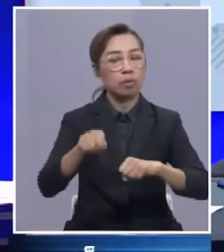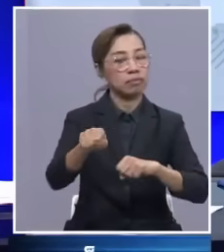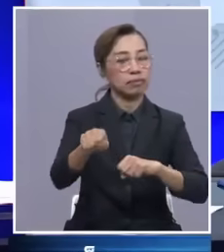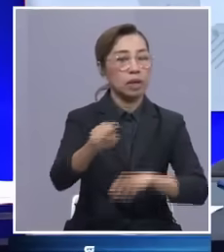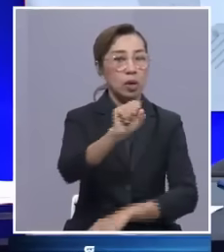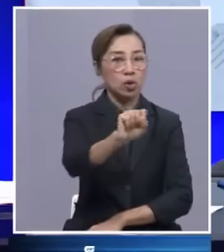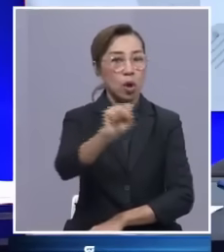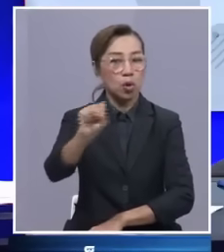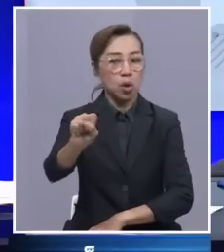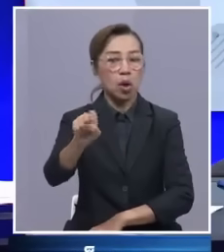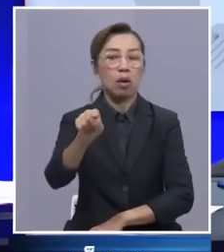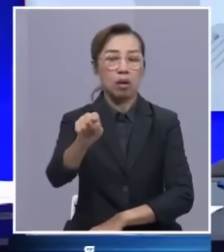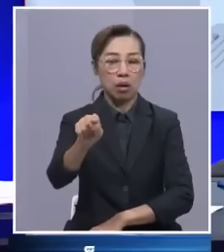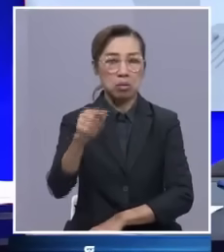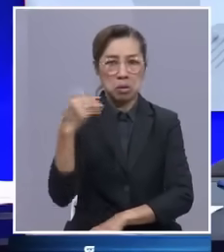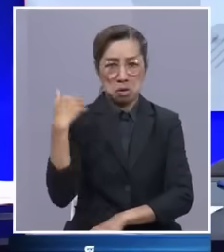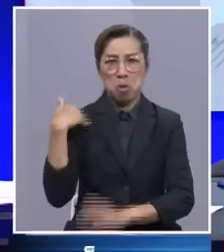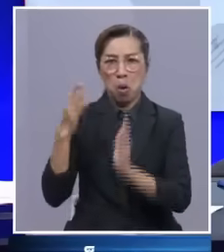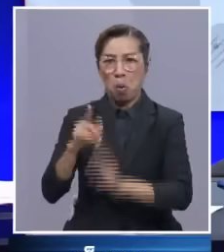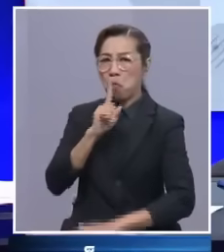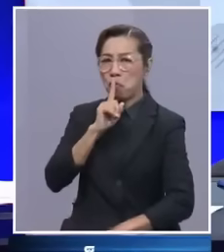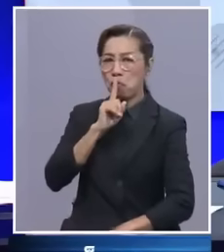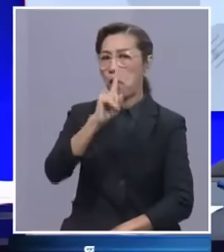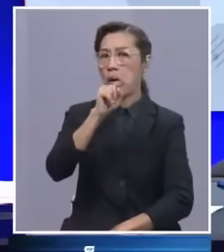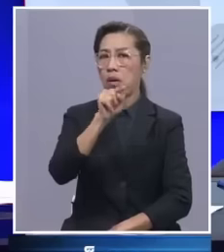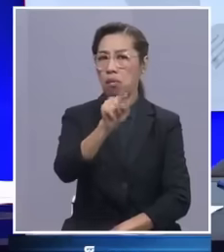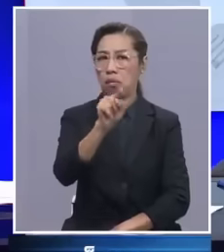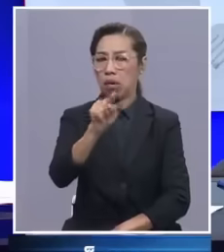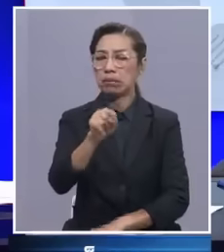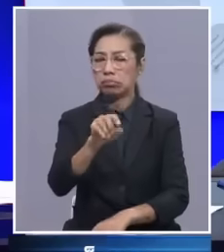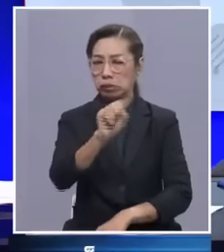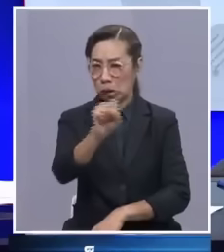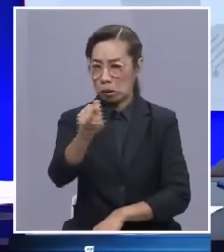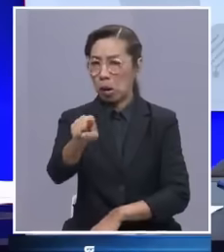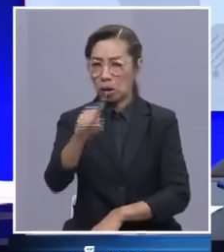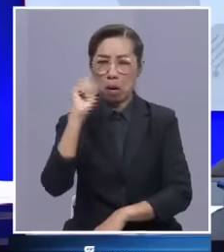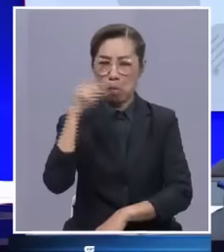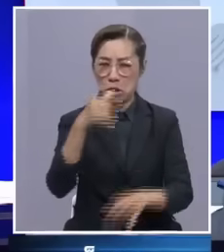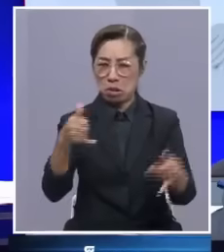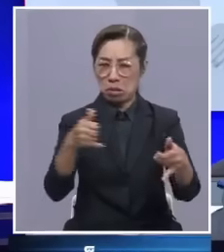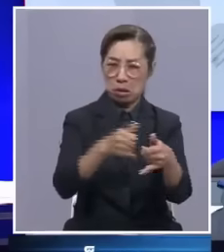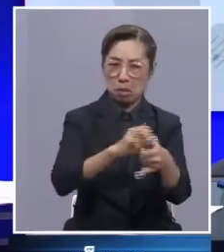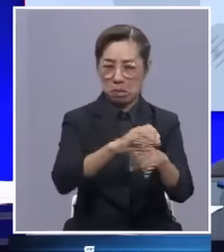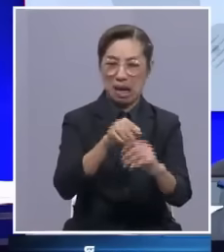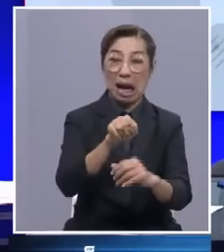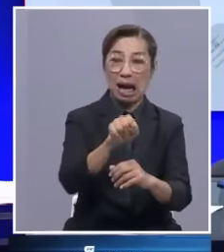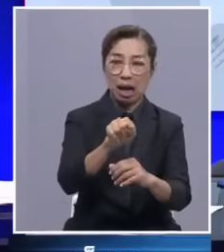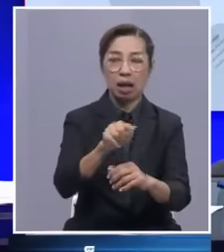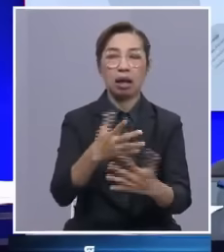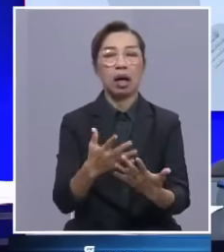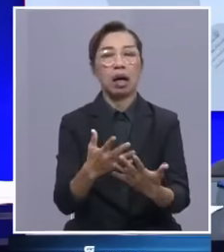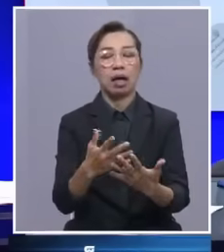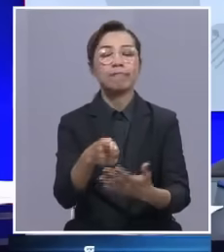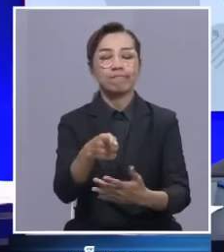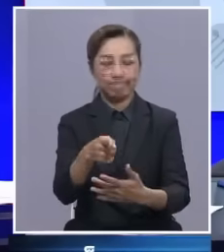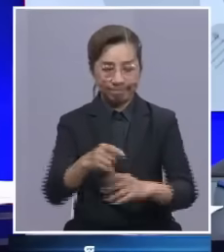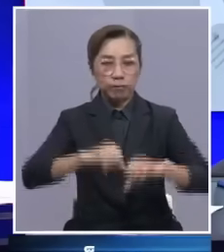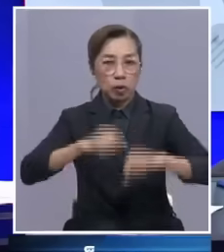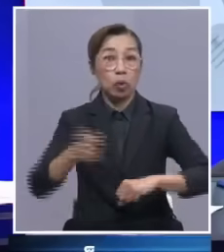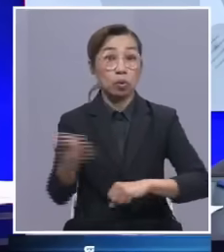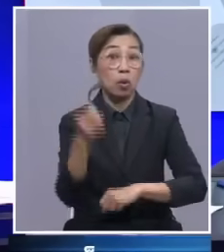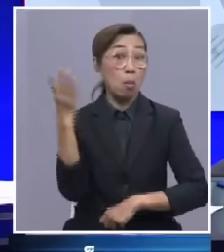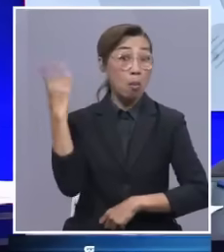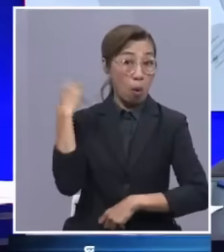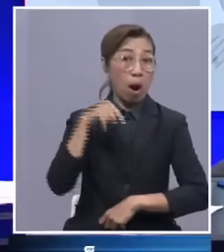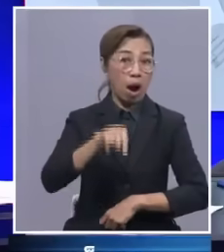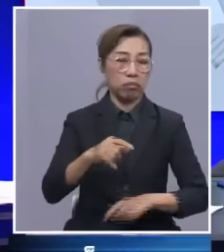ส.ส.ที่ถูกร้องเรียนว่ามีพฤติกรรมคุกคามทางเพศโอ้โหเมื่อวานเขาประชุมกันหนัก6ชั่วโมงเต็มตั้งแต่ช่วง5โมงเย็นใช่